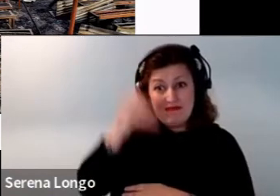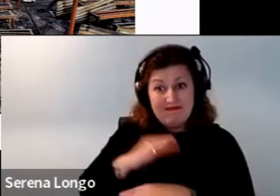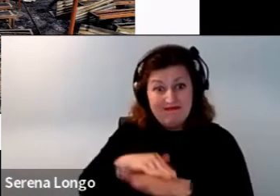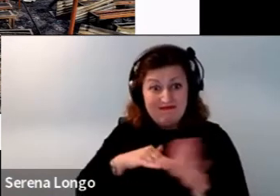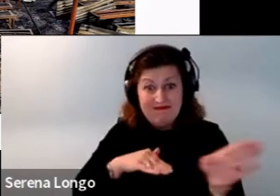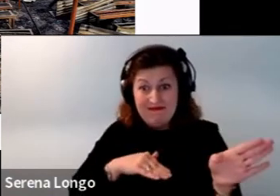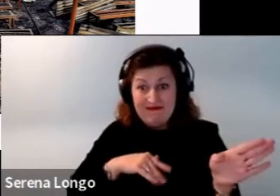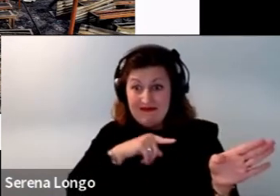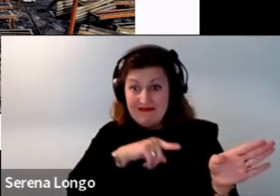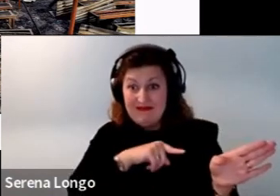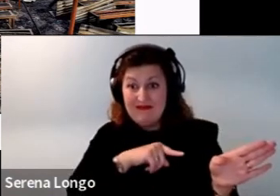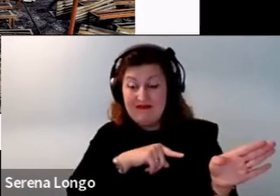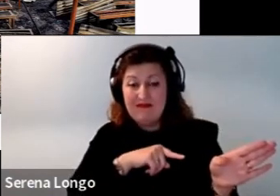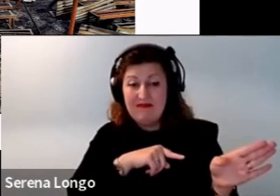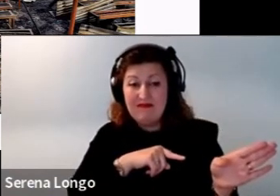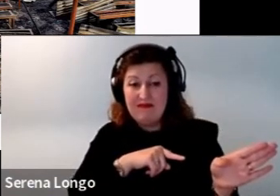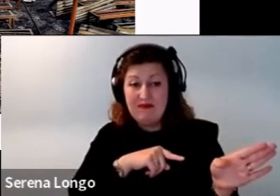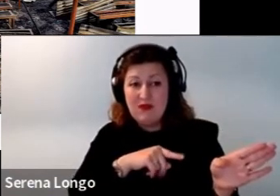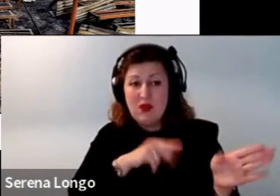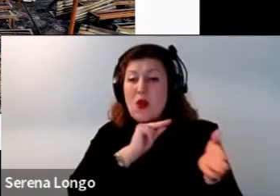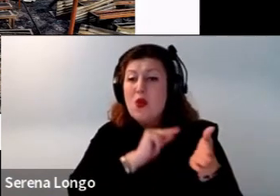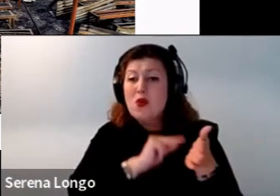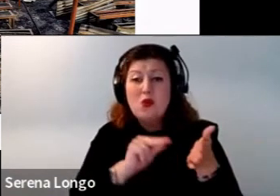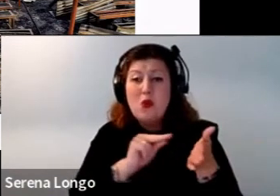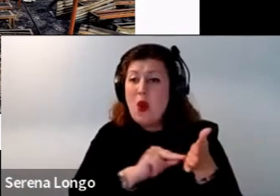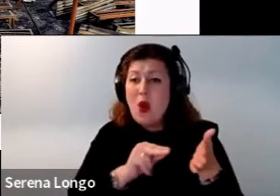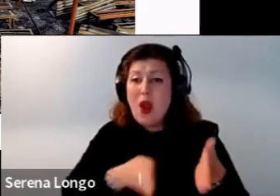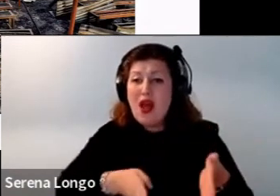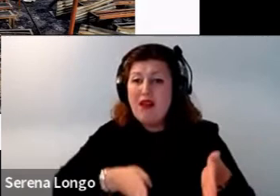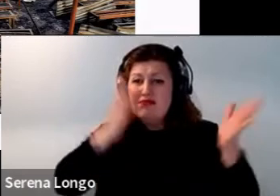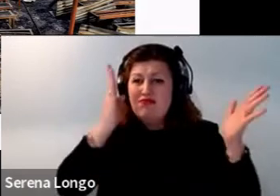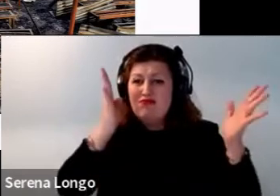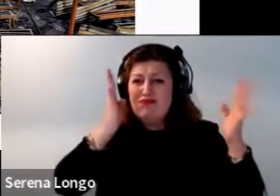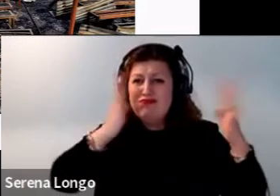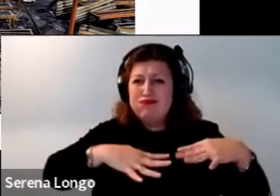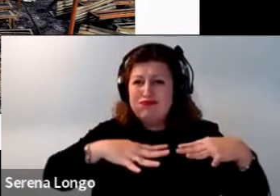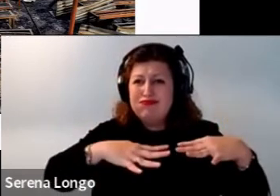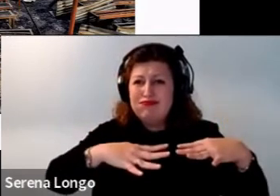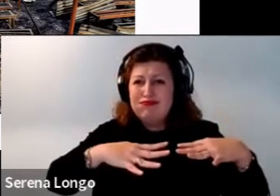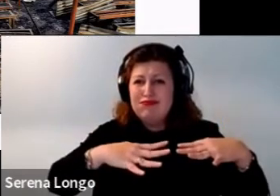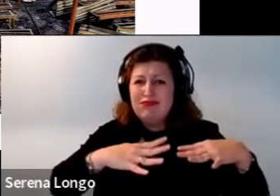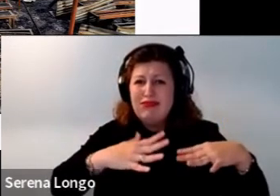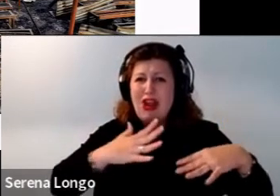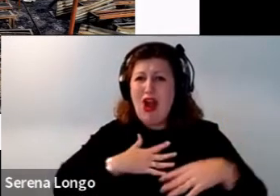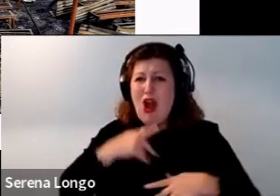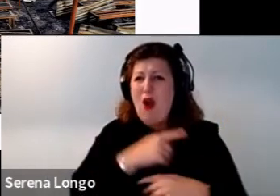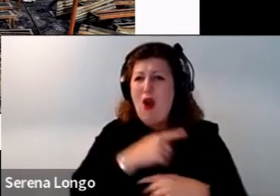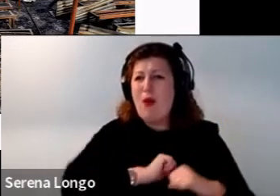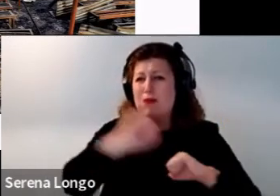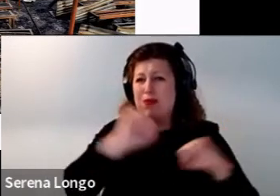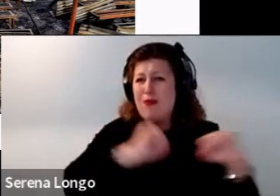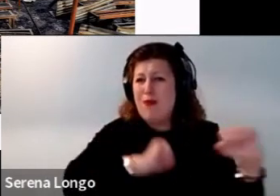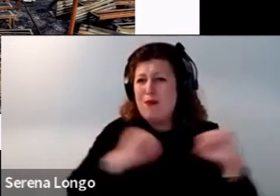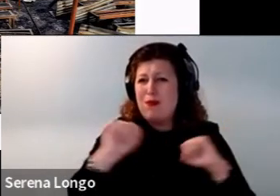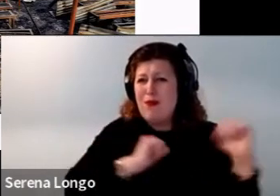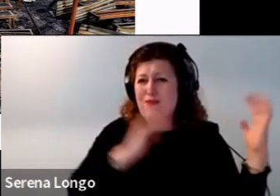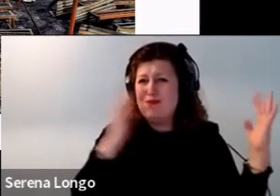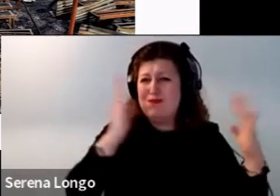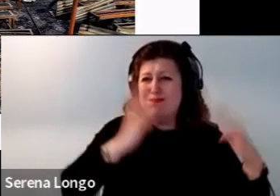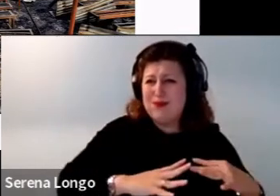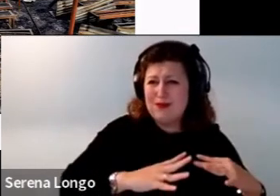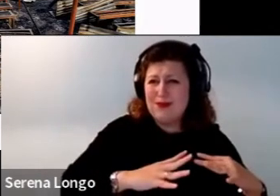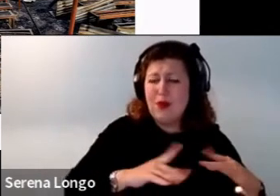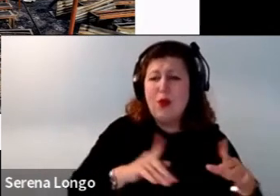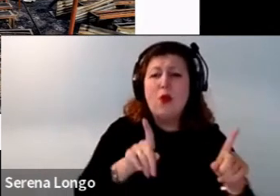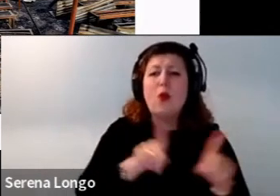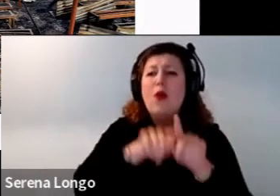in una scuola totalmente collassata dagli effetti di bombardamenti, e quanto mai questa immagine ci rimanda anche